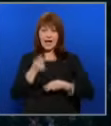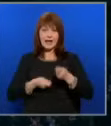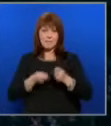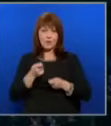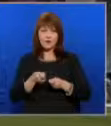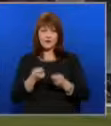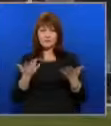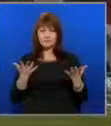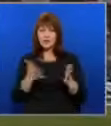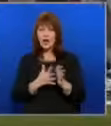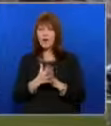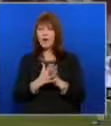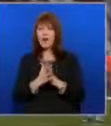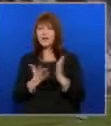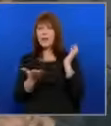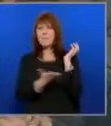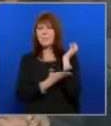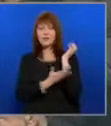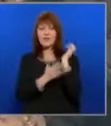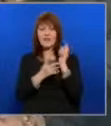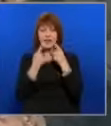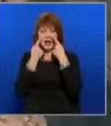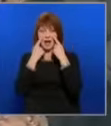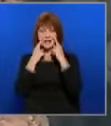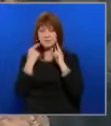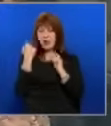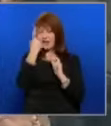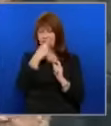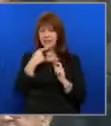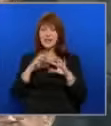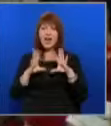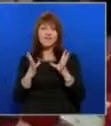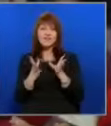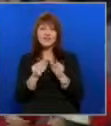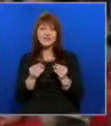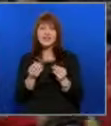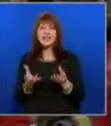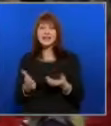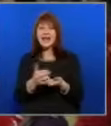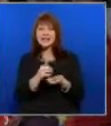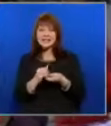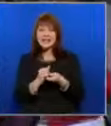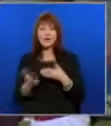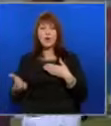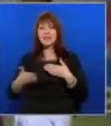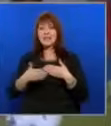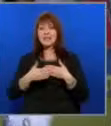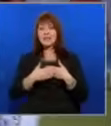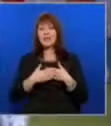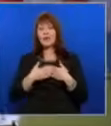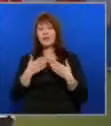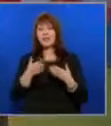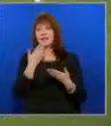по дърветата. Пълен стадион. Разплакани лица. Всички те бяха заедно, за да затворят тази